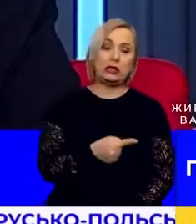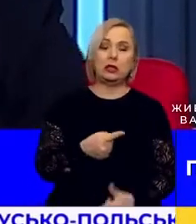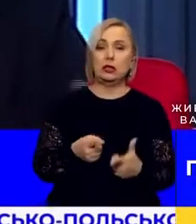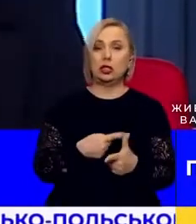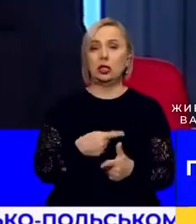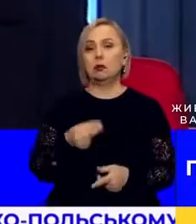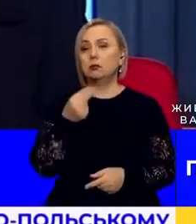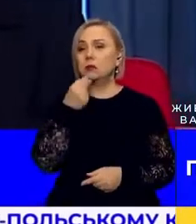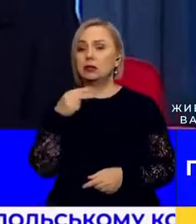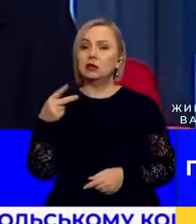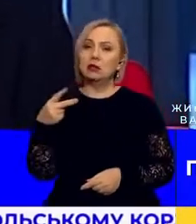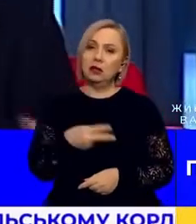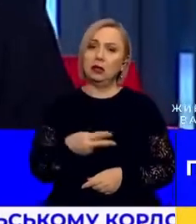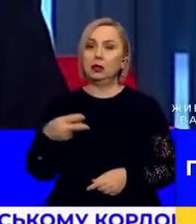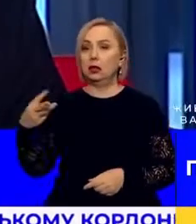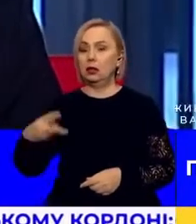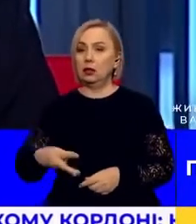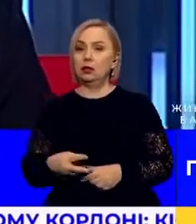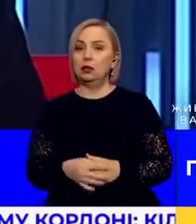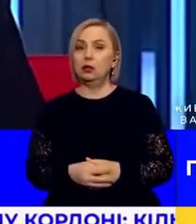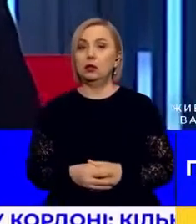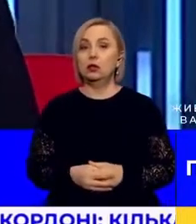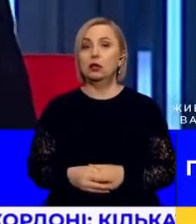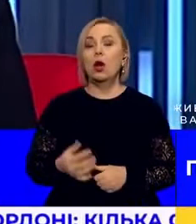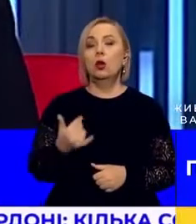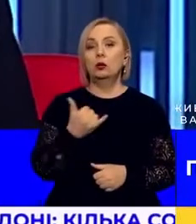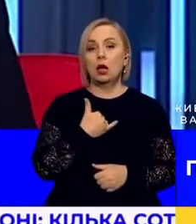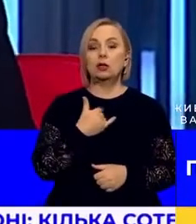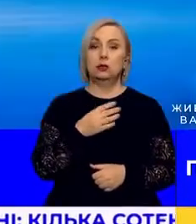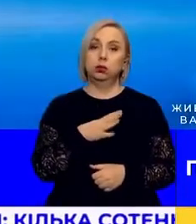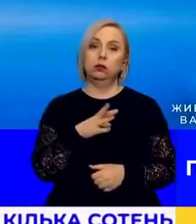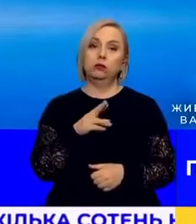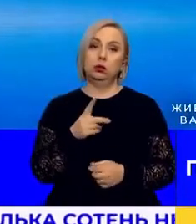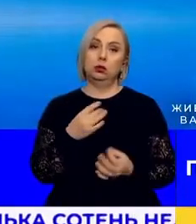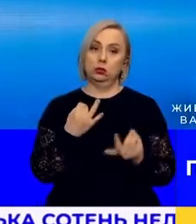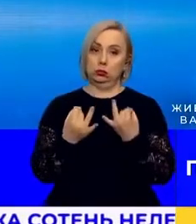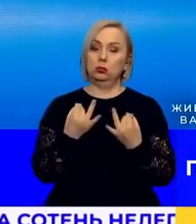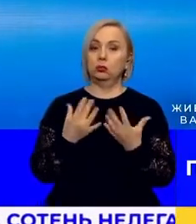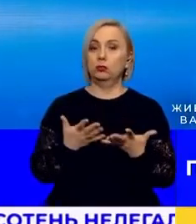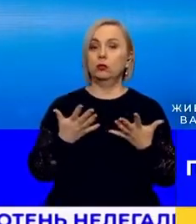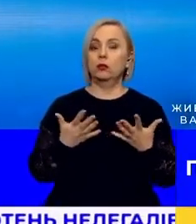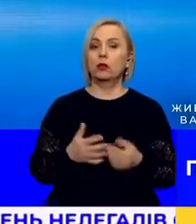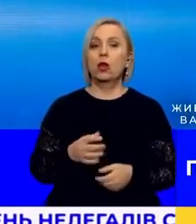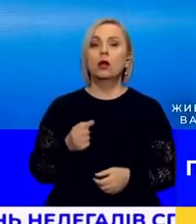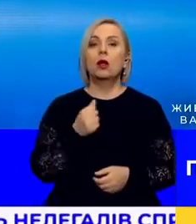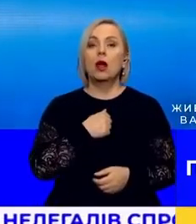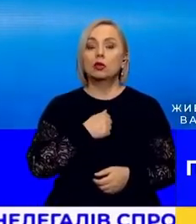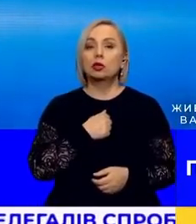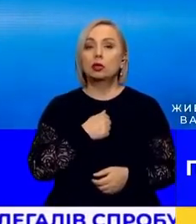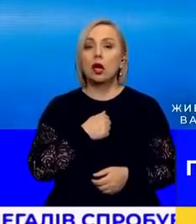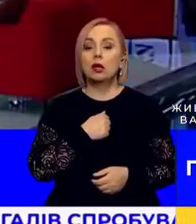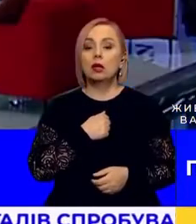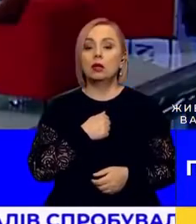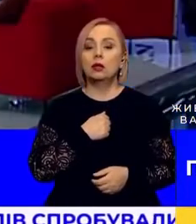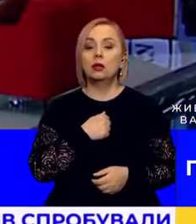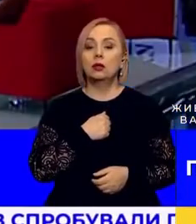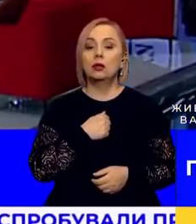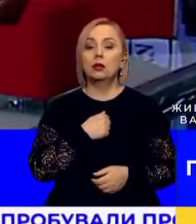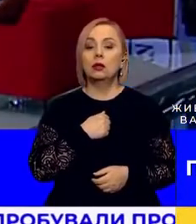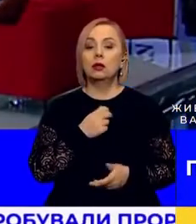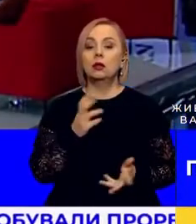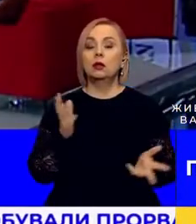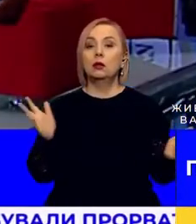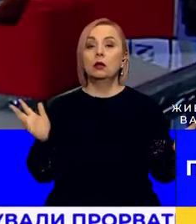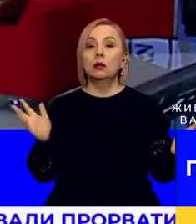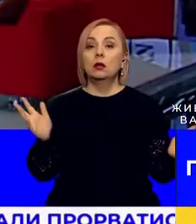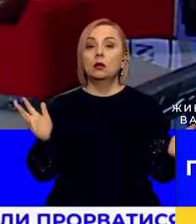краще 2, чи 3, тощо. Тобто у нас би був конструктивний діалог. Але, на жаль, що нам найбільше, де третього немає здорового